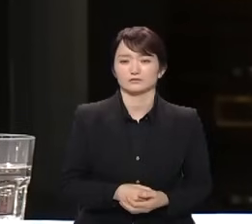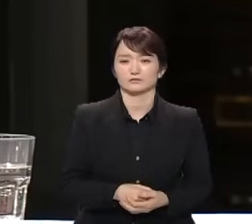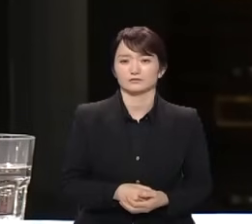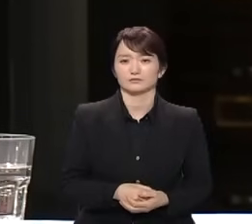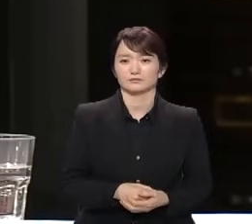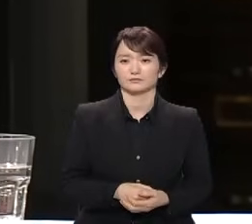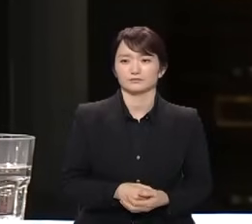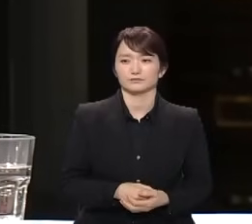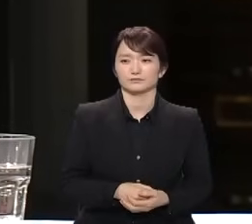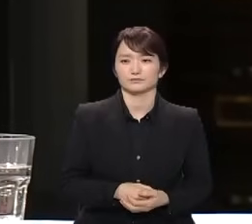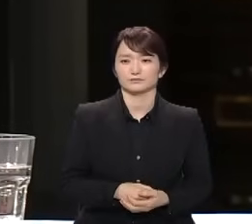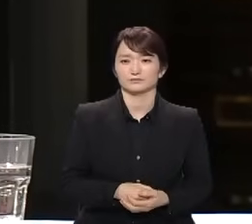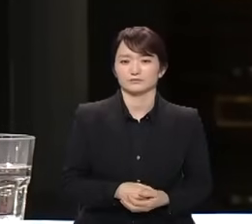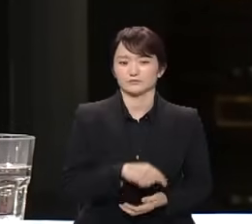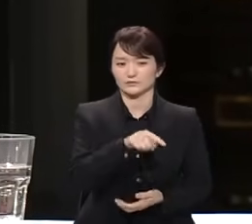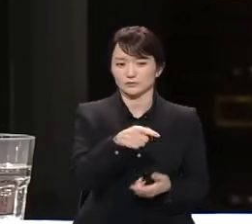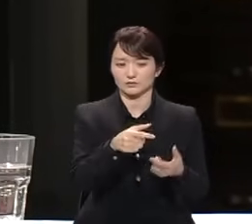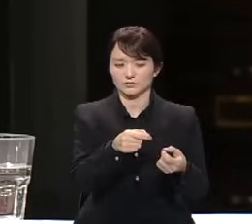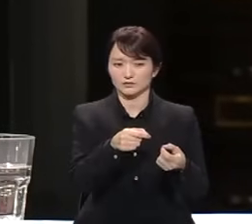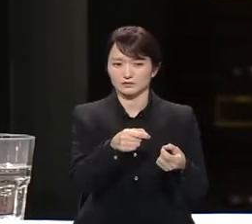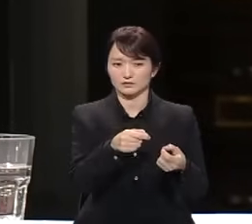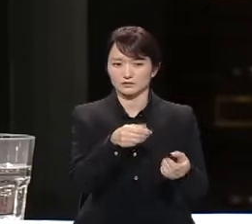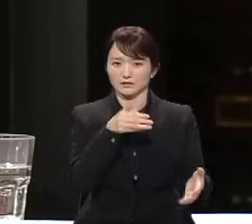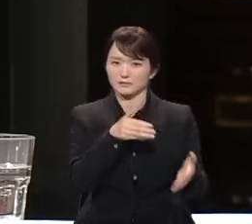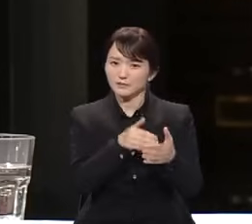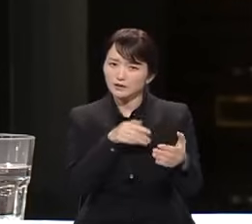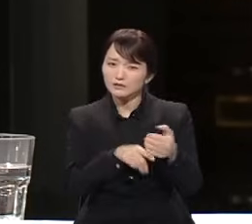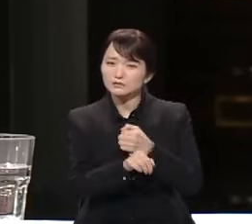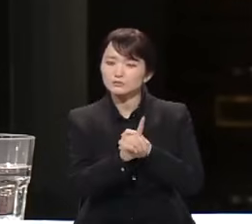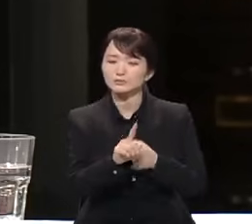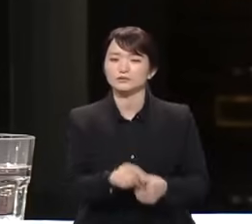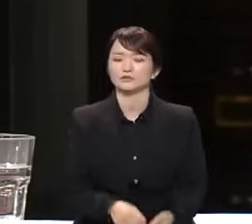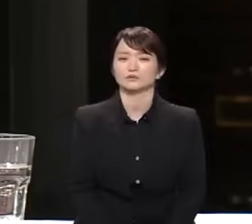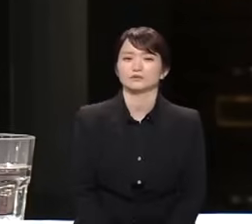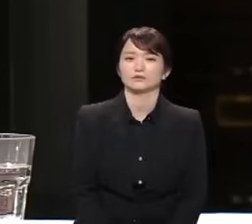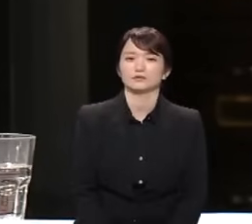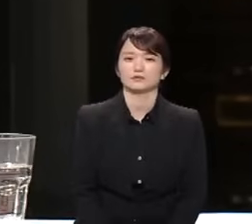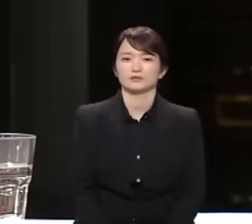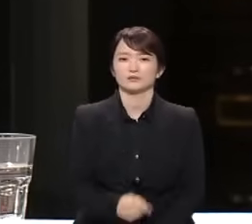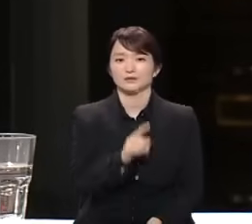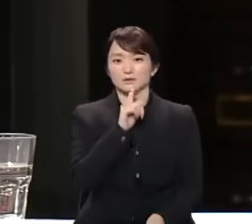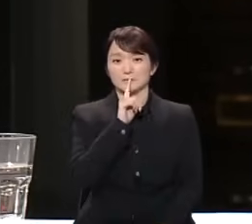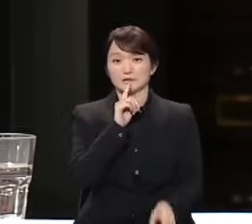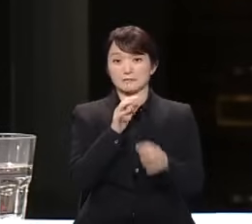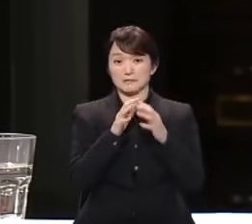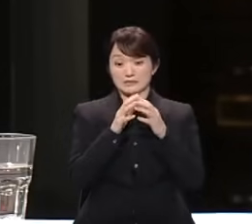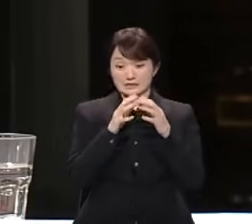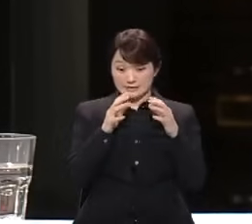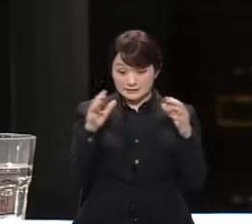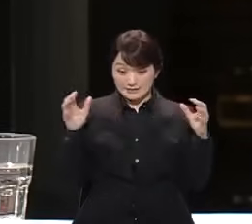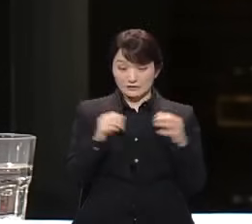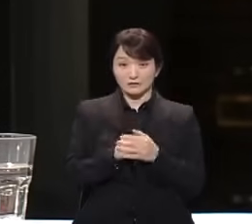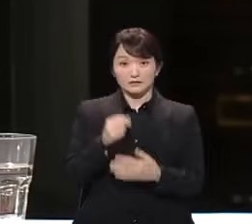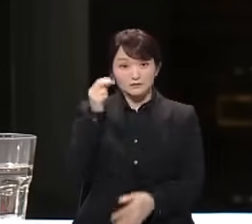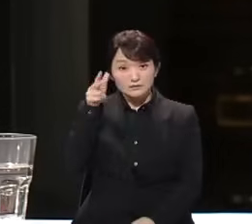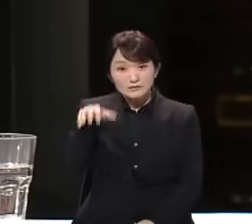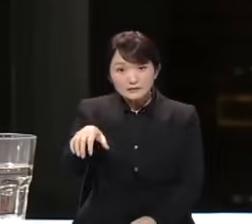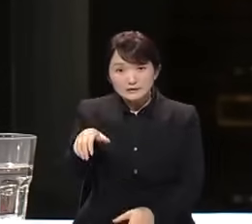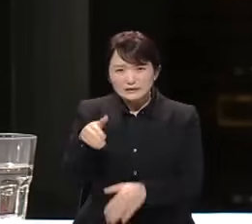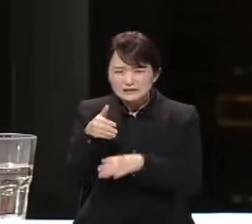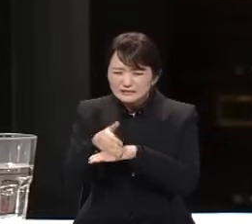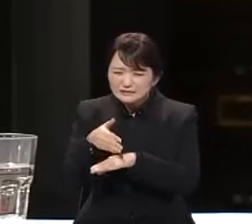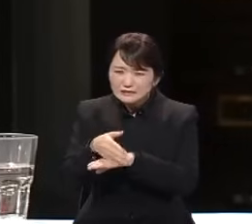그런데 저랬다? 이거 배가 부른 게 아니고 뭐겠습니까? 자, 결국 이렇게 일파만파 논란 커지니까 해당 호텔